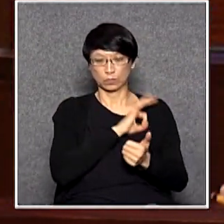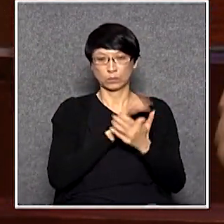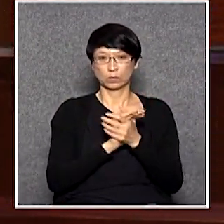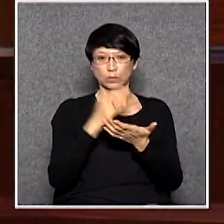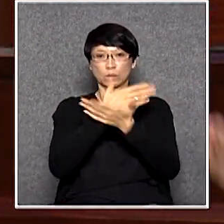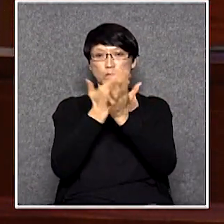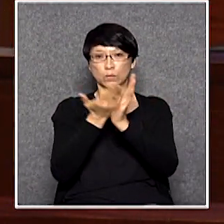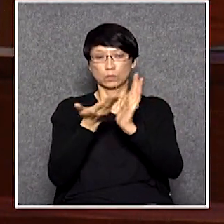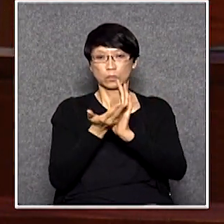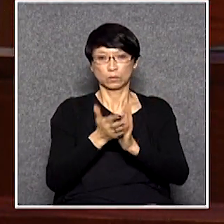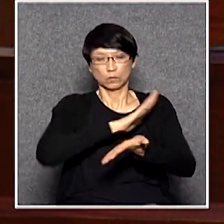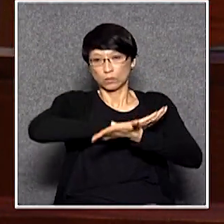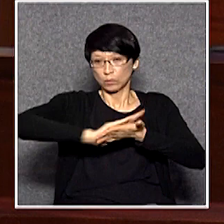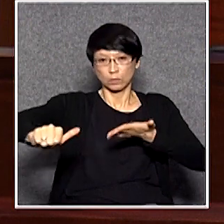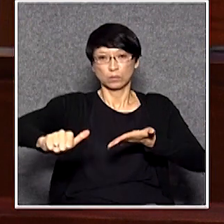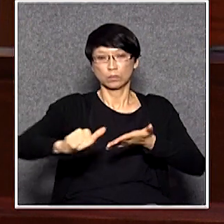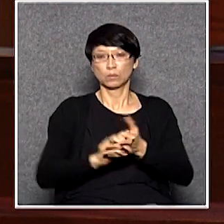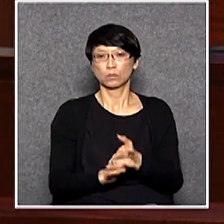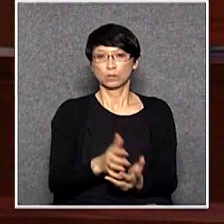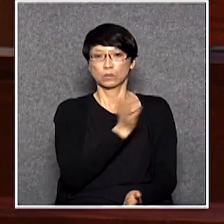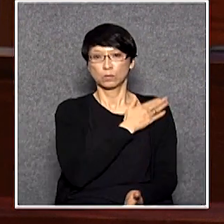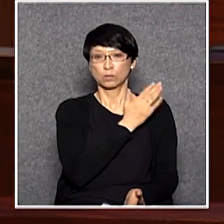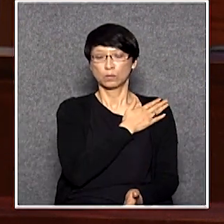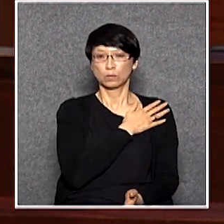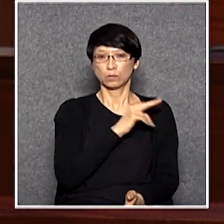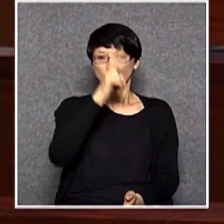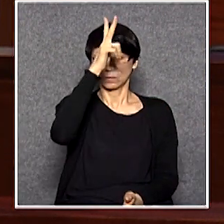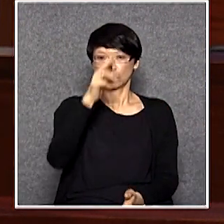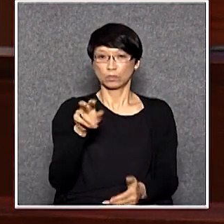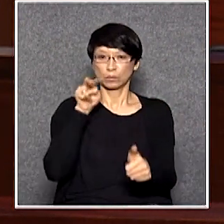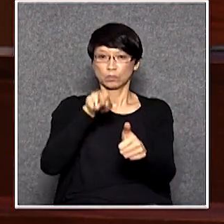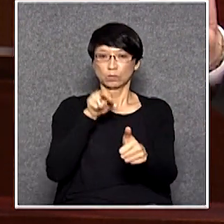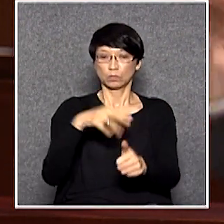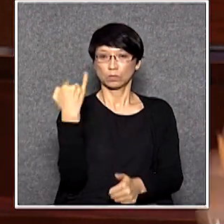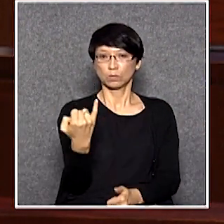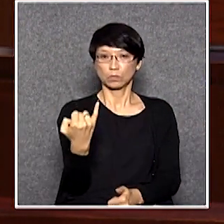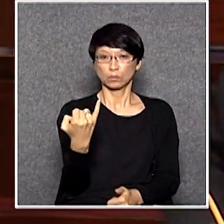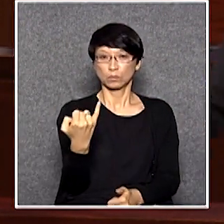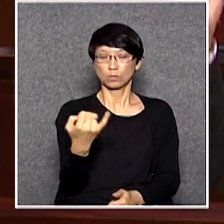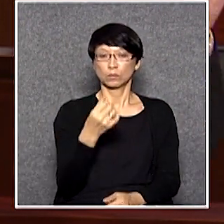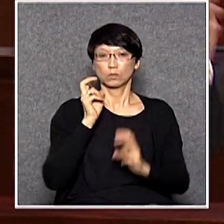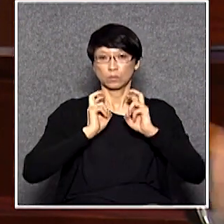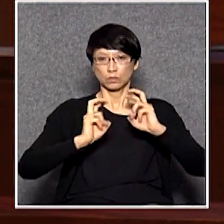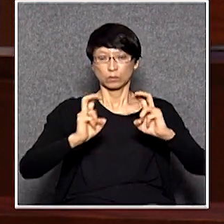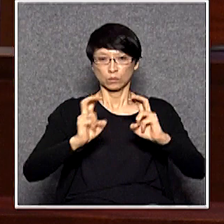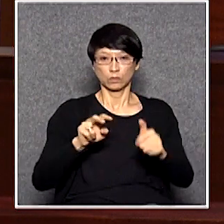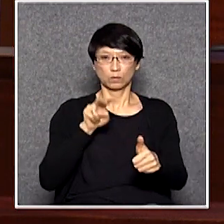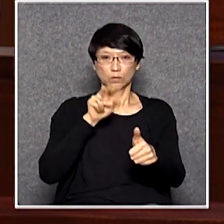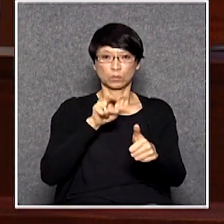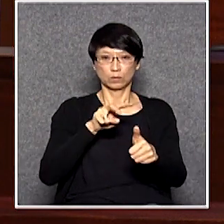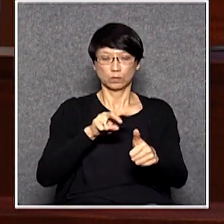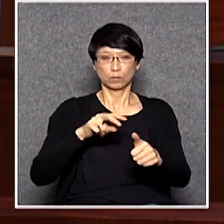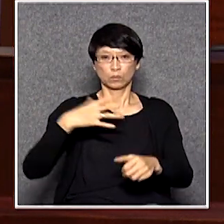啦，好清楚啦。個責任就係政府監督不力，港鐵嗰啲管理階層失